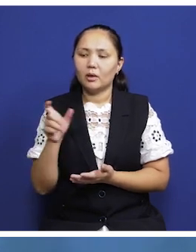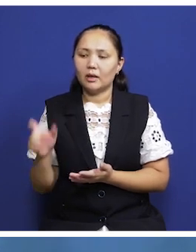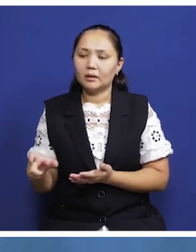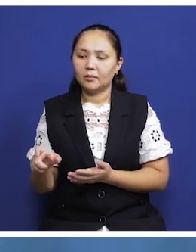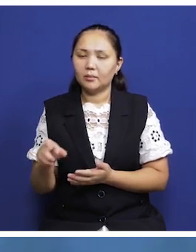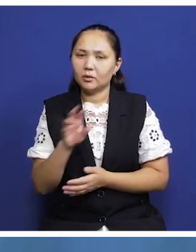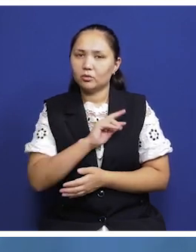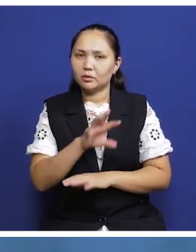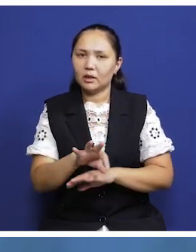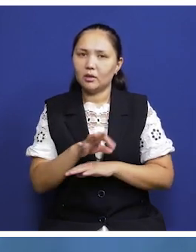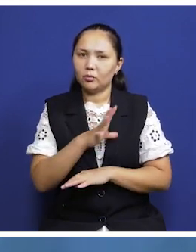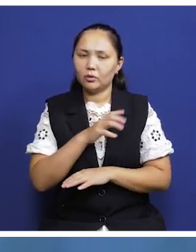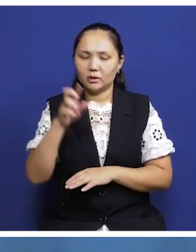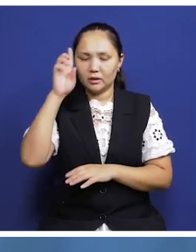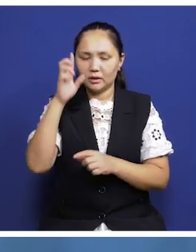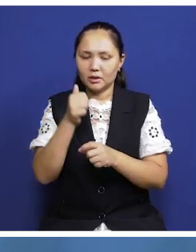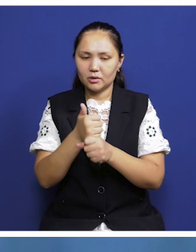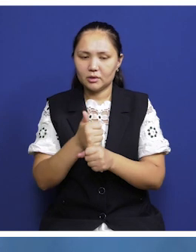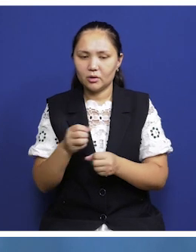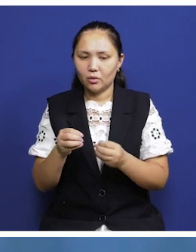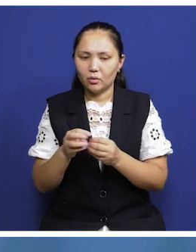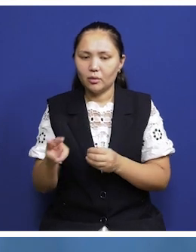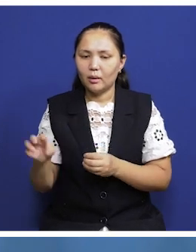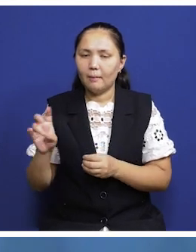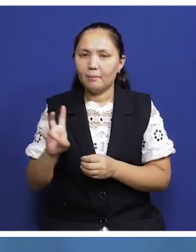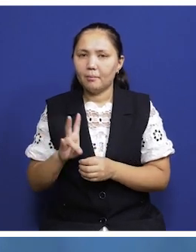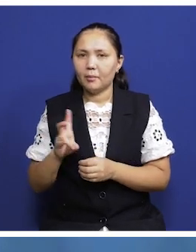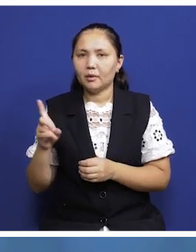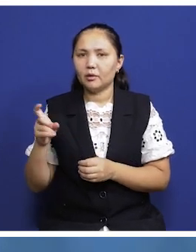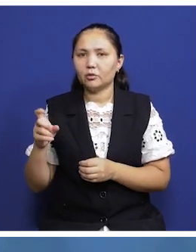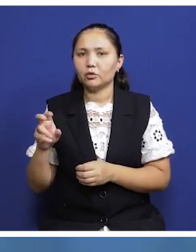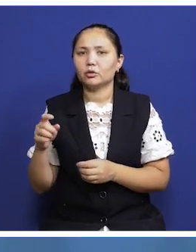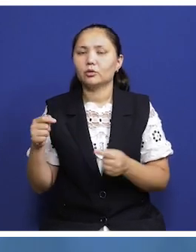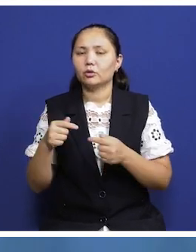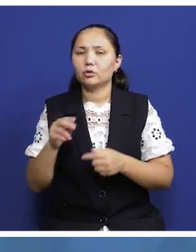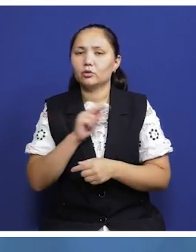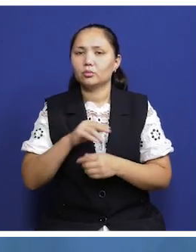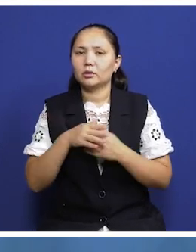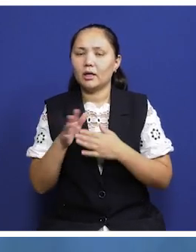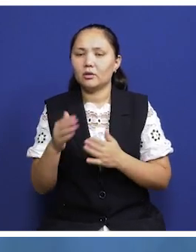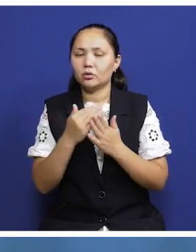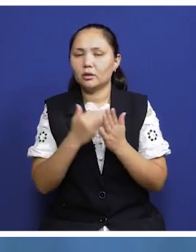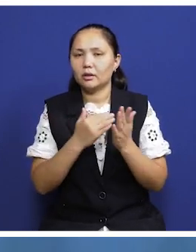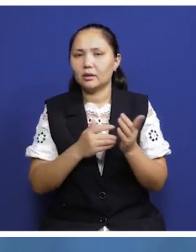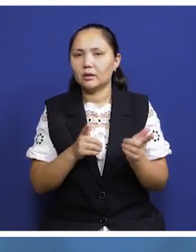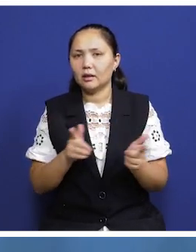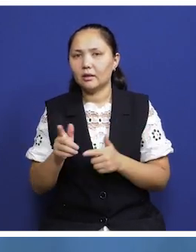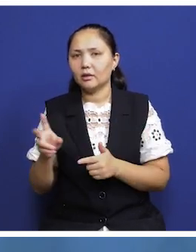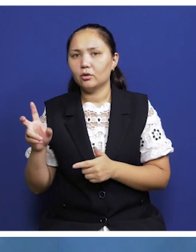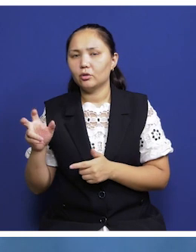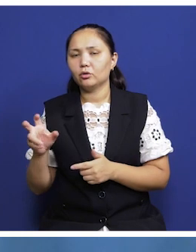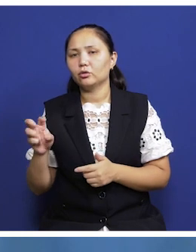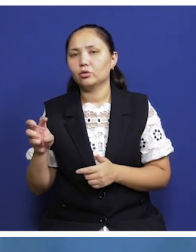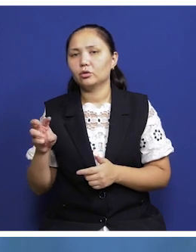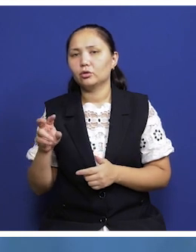қатар мемлекет басшысының 10 мың тұрғынға 100 тұрақты жұмыс орындарын ашу жөніндегі тапсырмасы аясында 300-ден астам жұмыс орындары